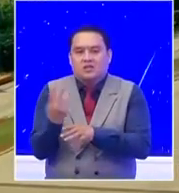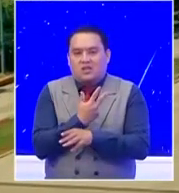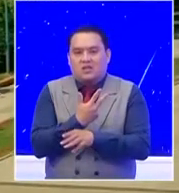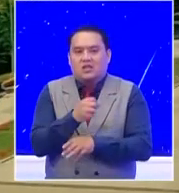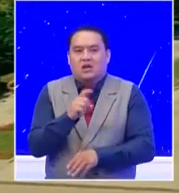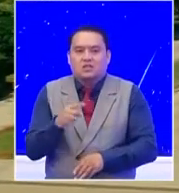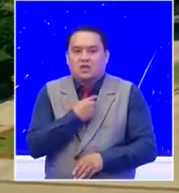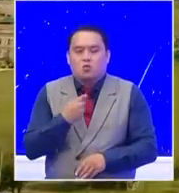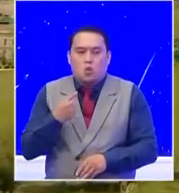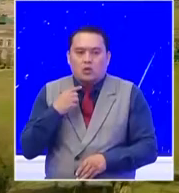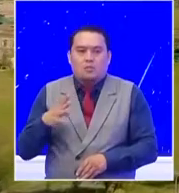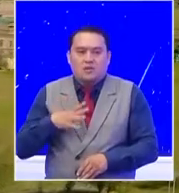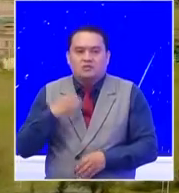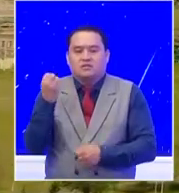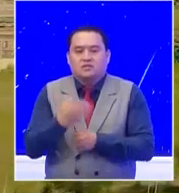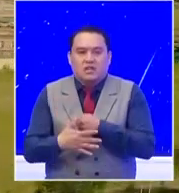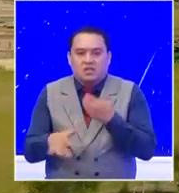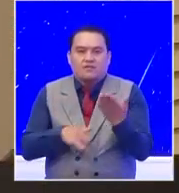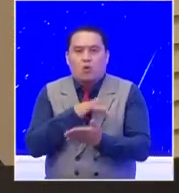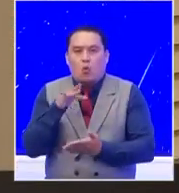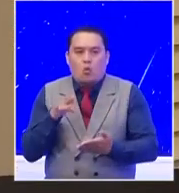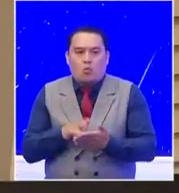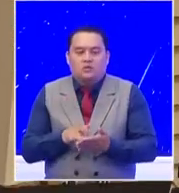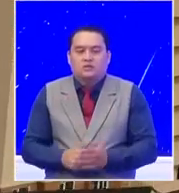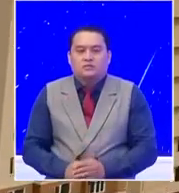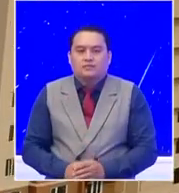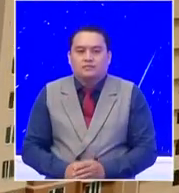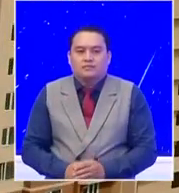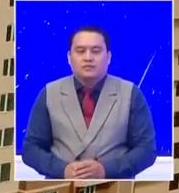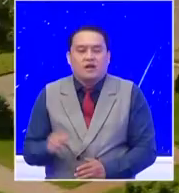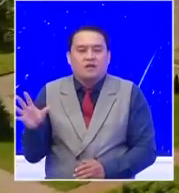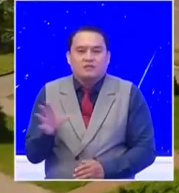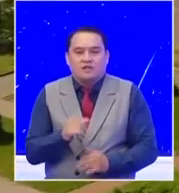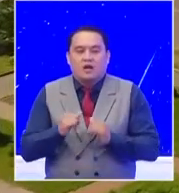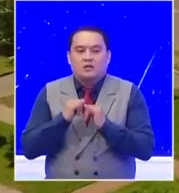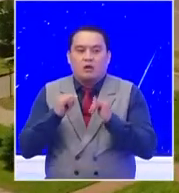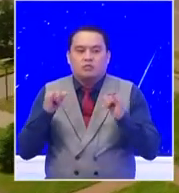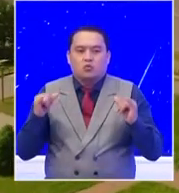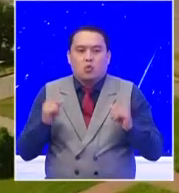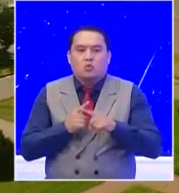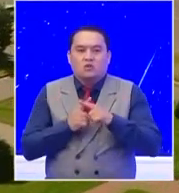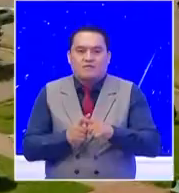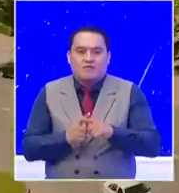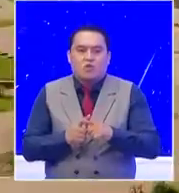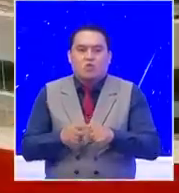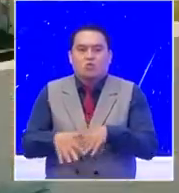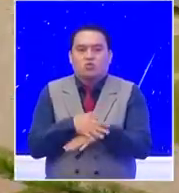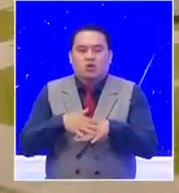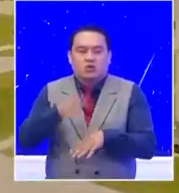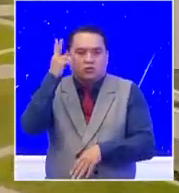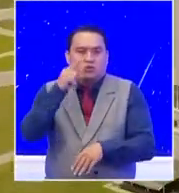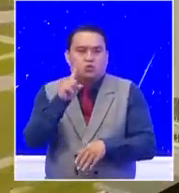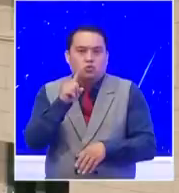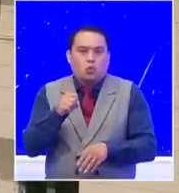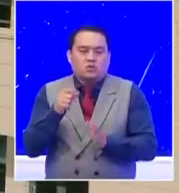тем, когда Талдыкурган был административным центром одноименной области. Вся эта динамика положительно отразилась и на демографии.